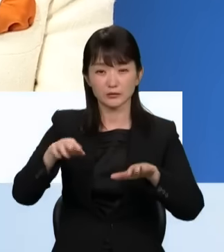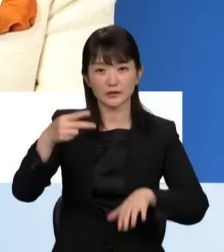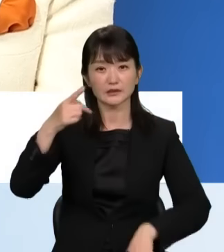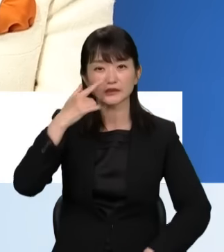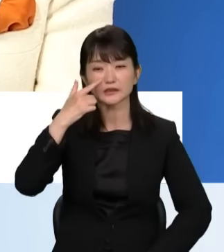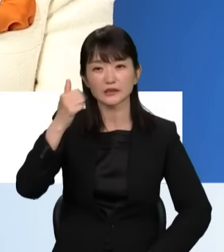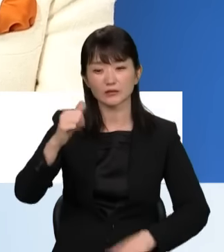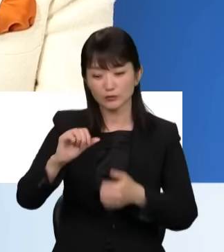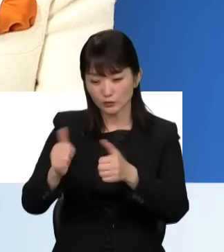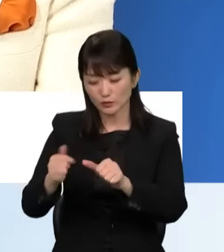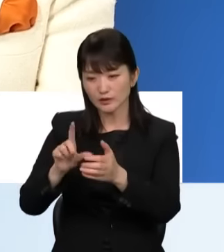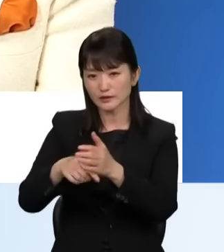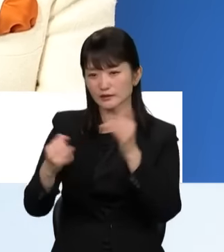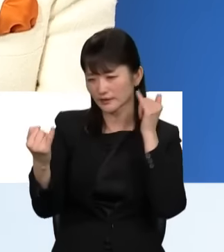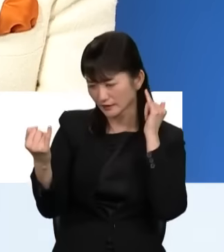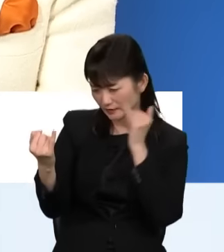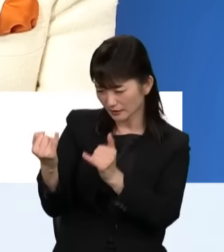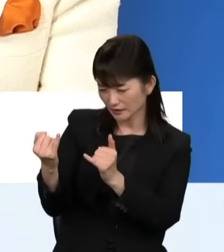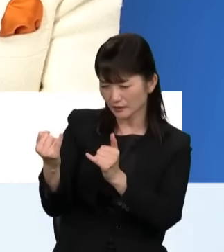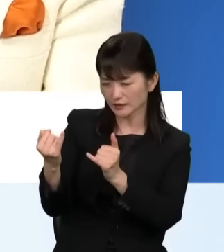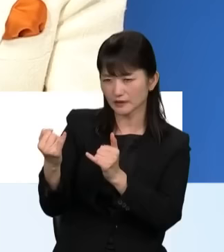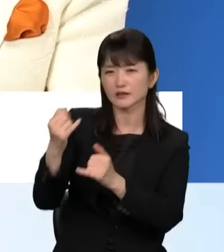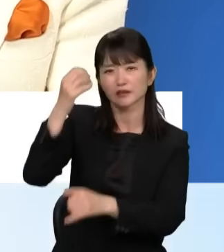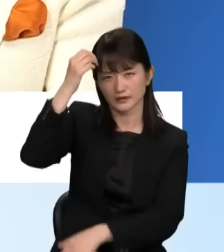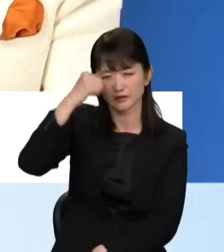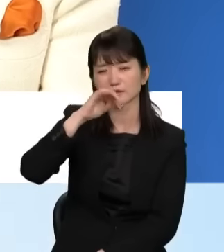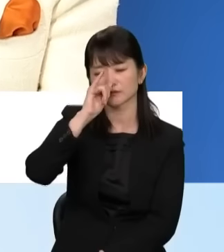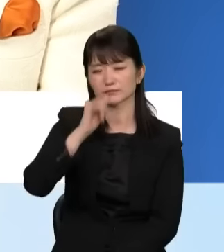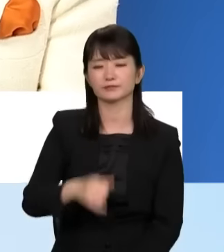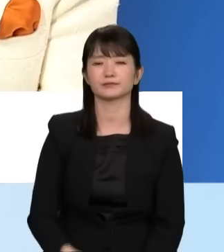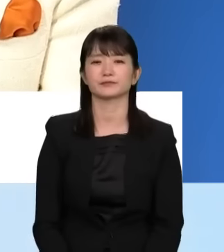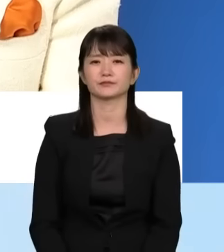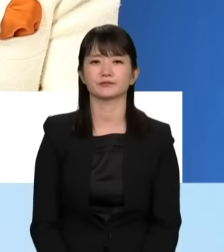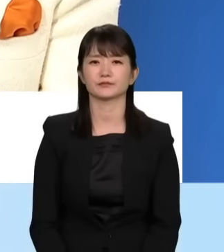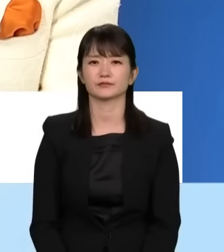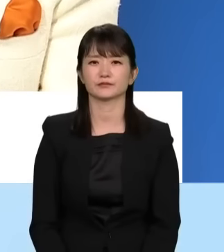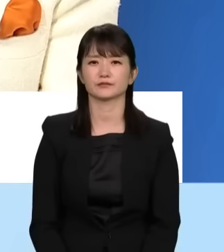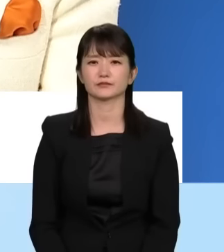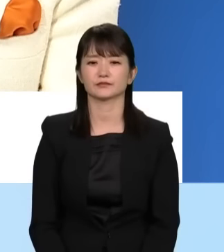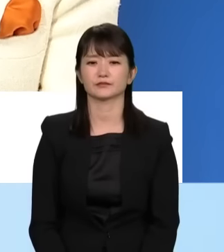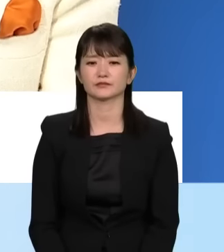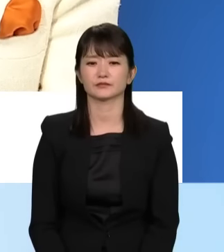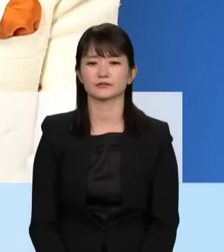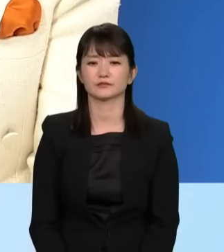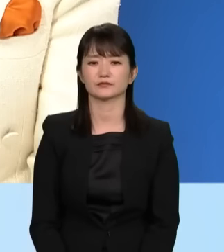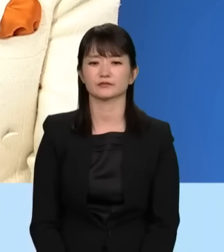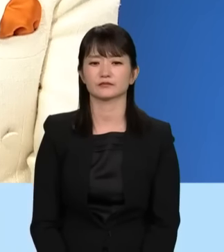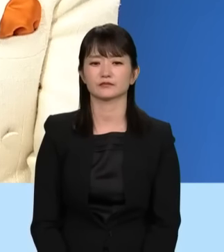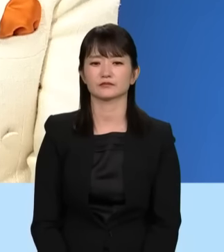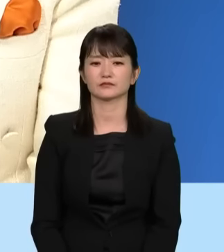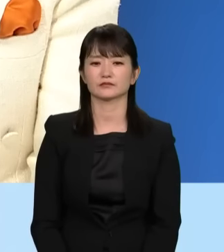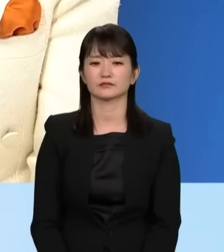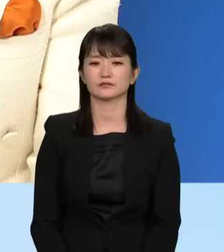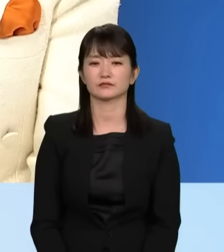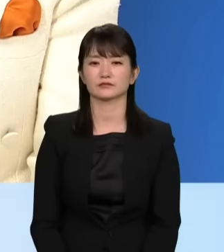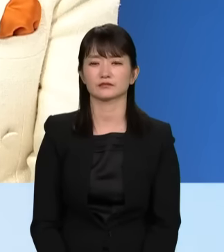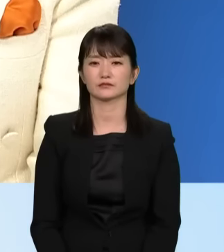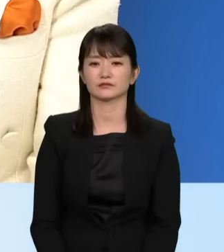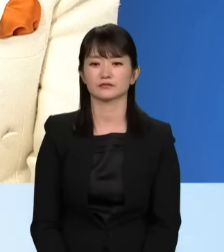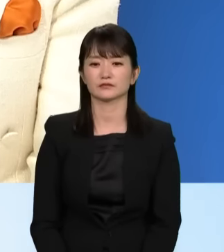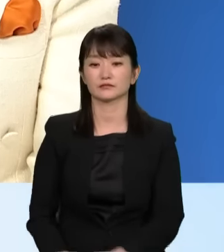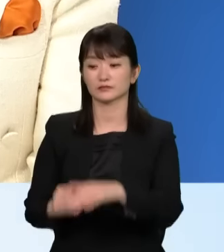전화를 줘서 그래서 더 많이 기억을 하고 있습니다데 어쩌다가 그렇게 오랫동안 통화를 하신 건가요 왜냐면